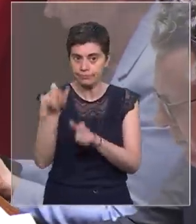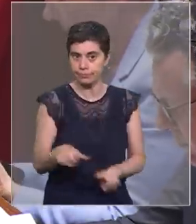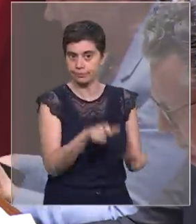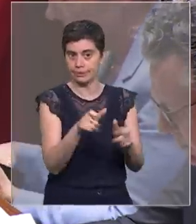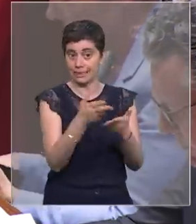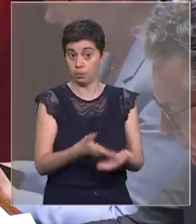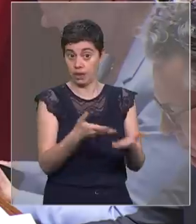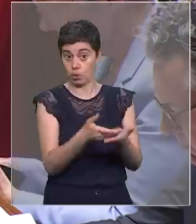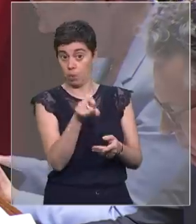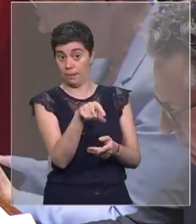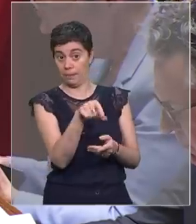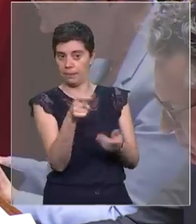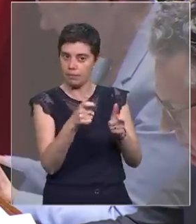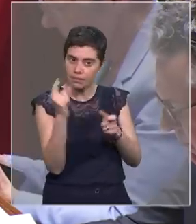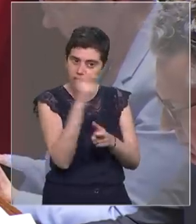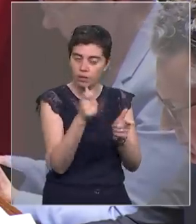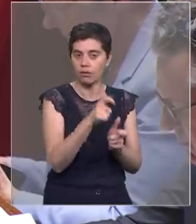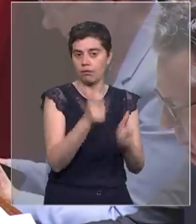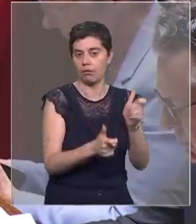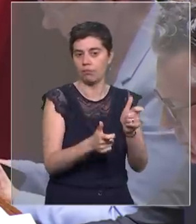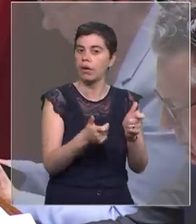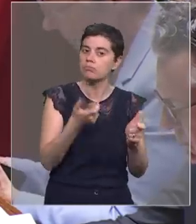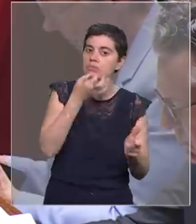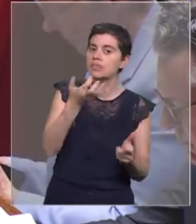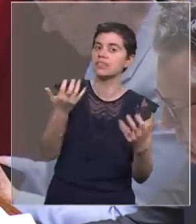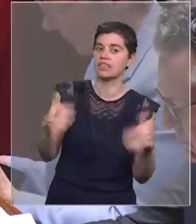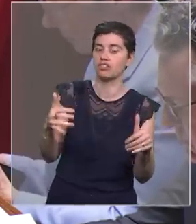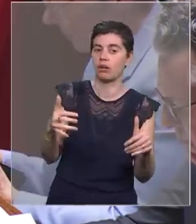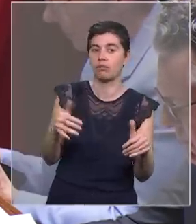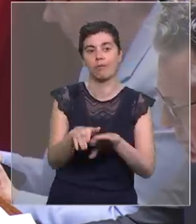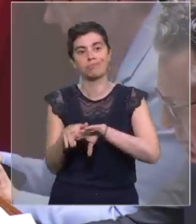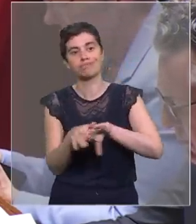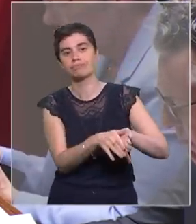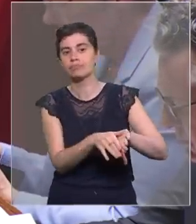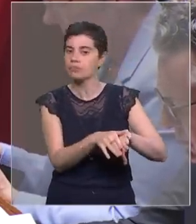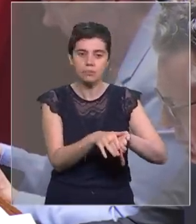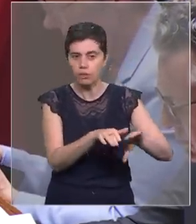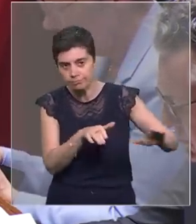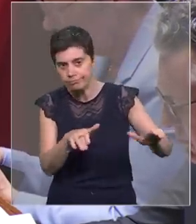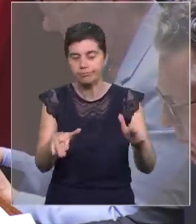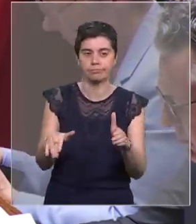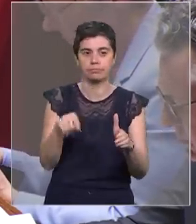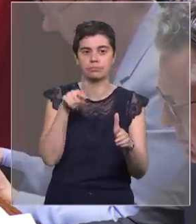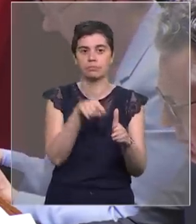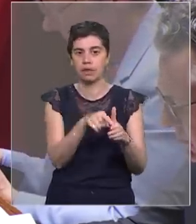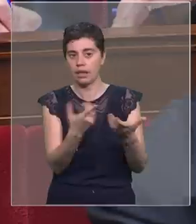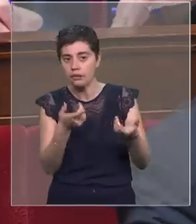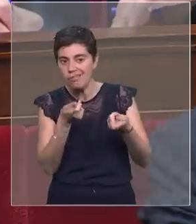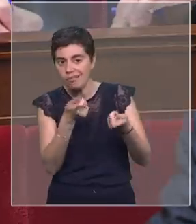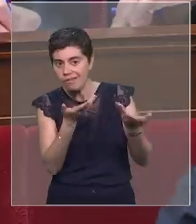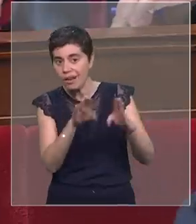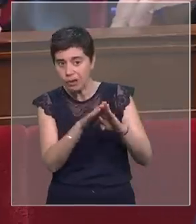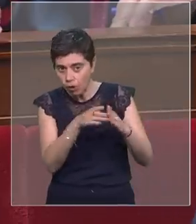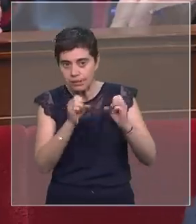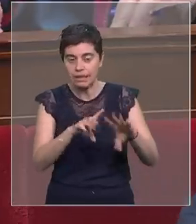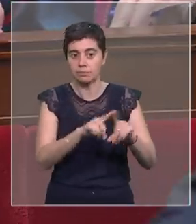en difficulté. Je l'ai déjà dit ici dans cette assemblée, on ne laissera aucun EHPAD en difficulté ou aucun EHPAD contraint de fermer. On a doublé, voire